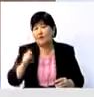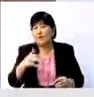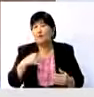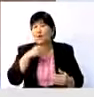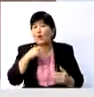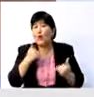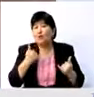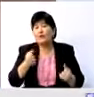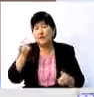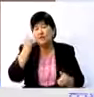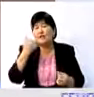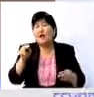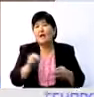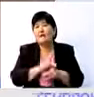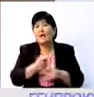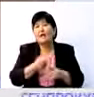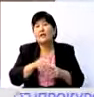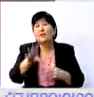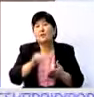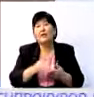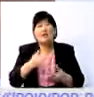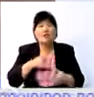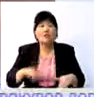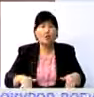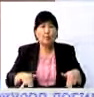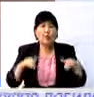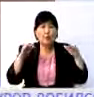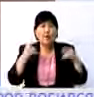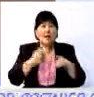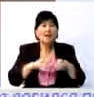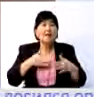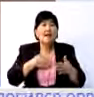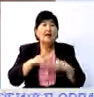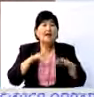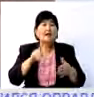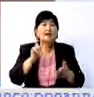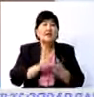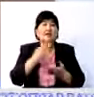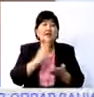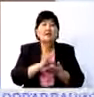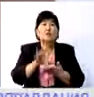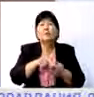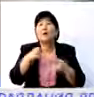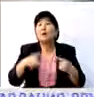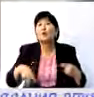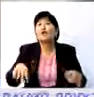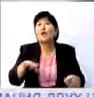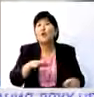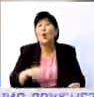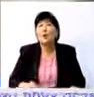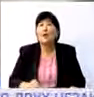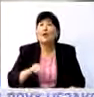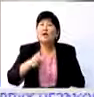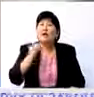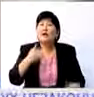памяти очень важны для воспитания на их примере наших потомков. Эта инициатива должна стать примером и для других районов.